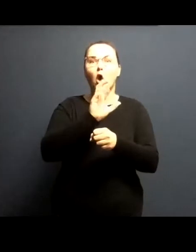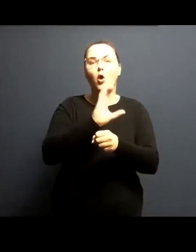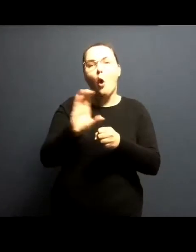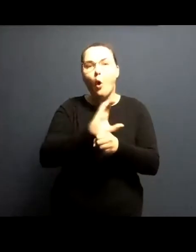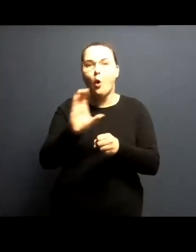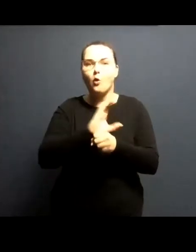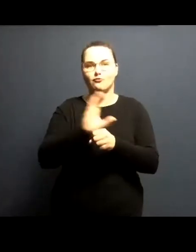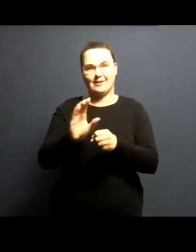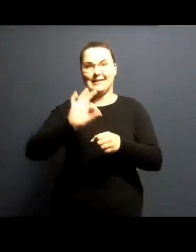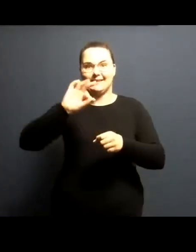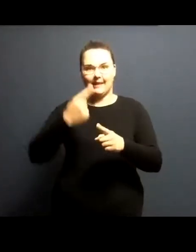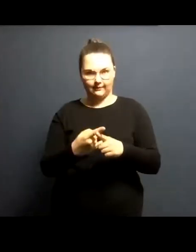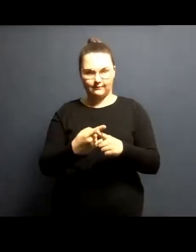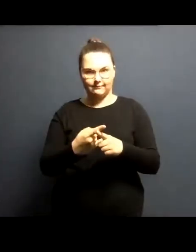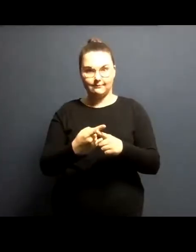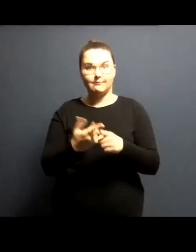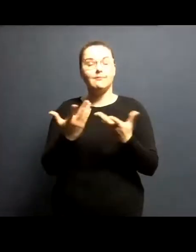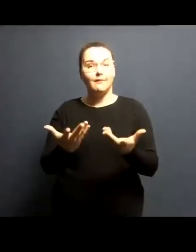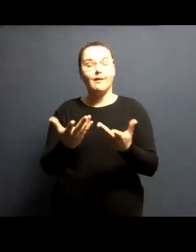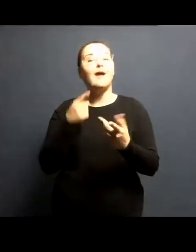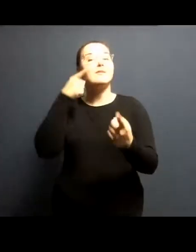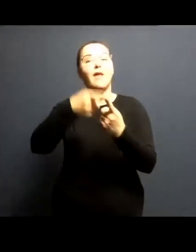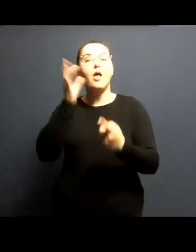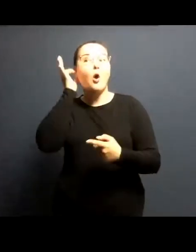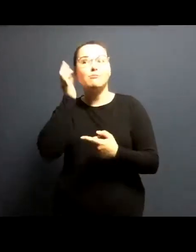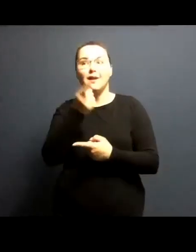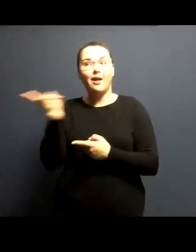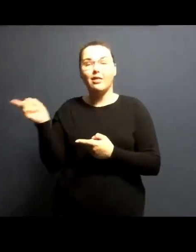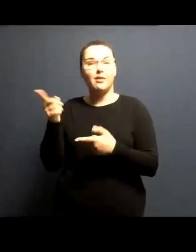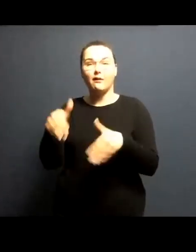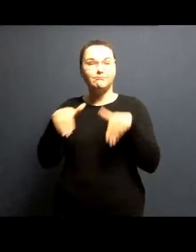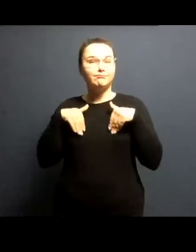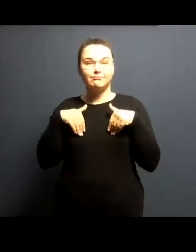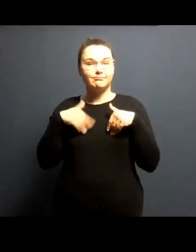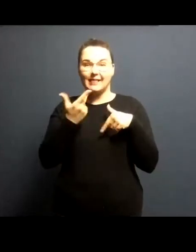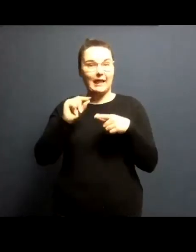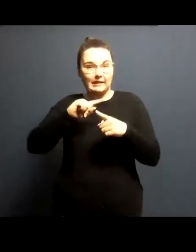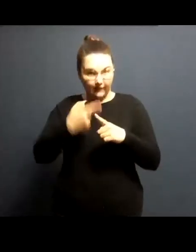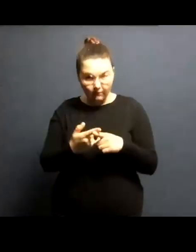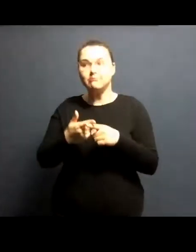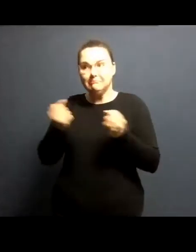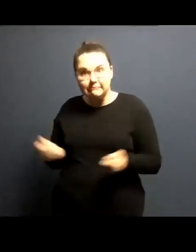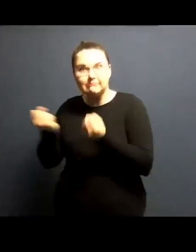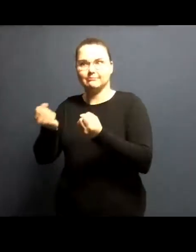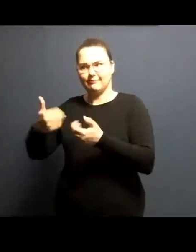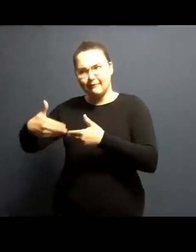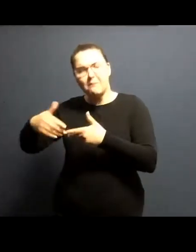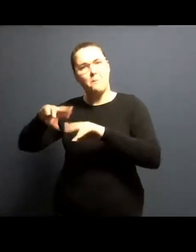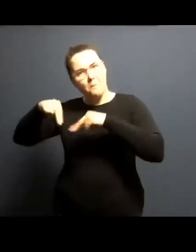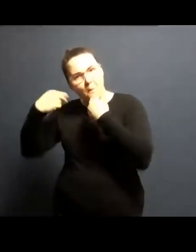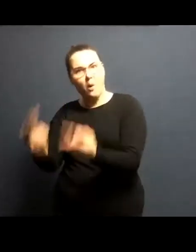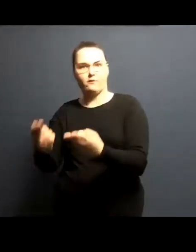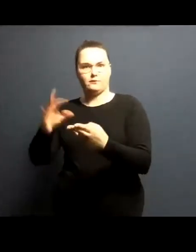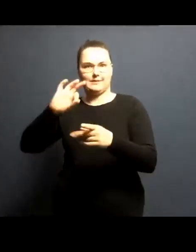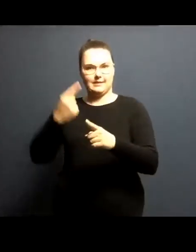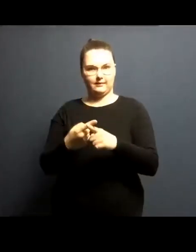kobiety do tego, żeby powróciły albo żeby zintensyfikowały swoją aktywność seksualną. Żeby porzuciły wstyd,